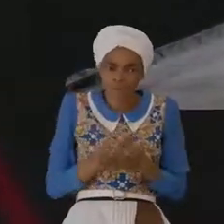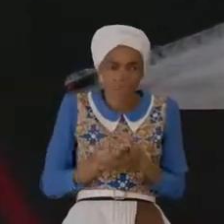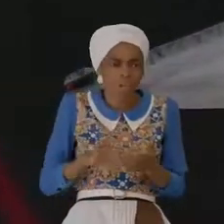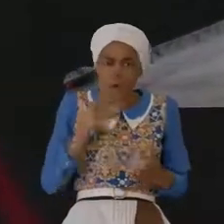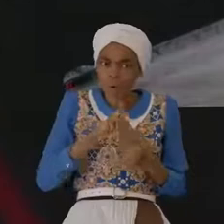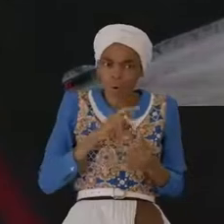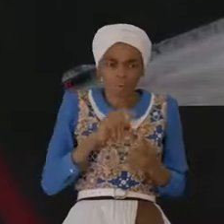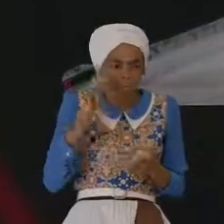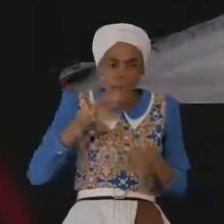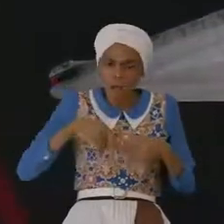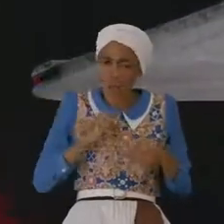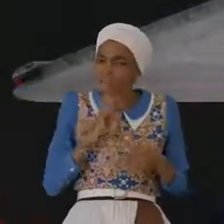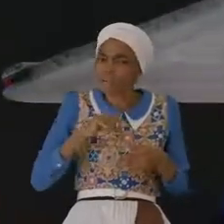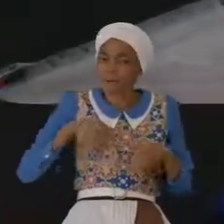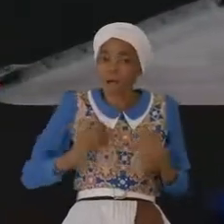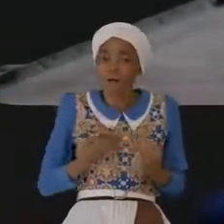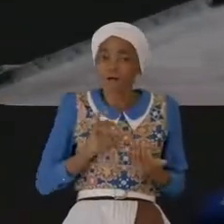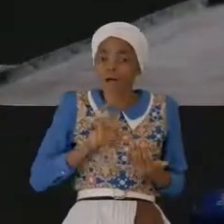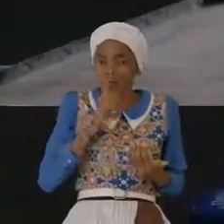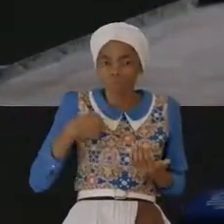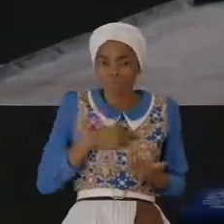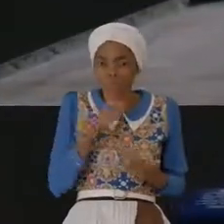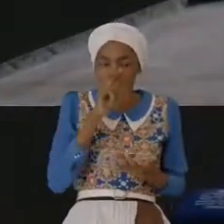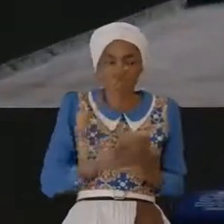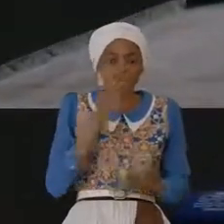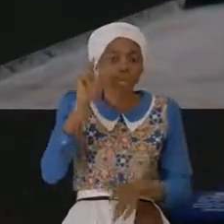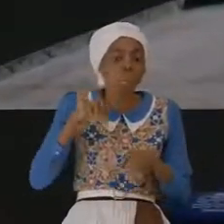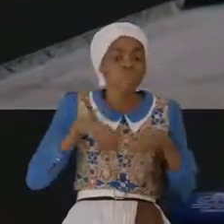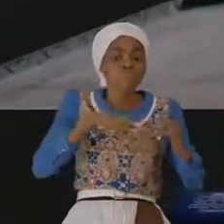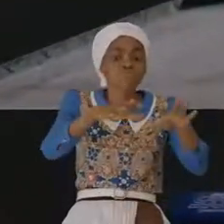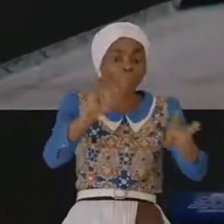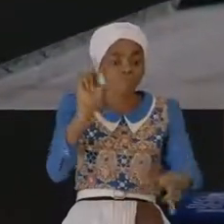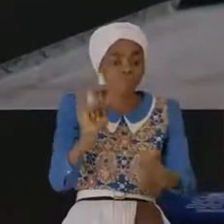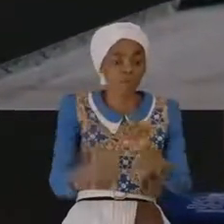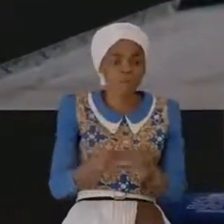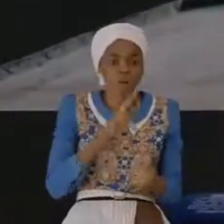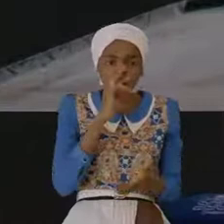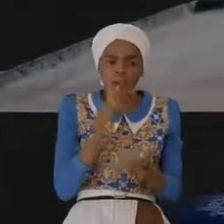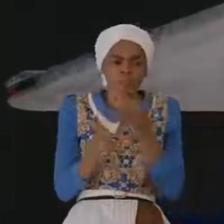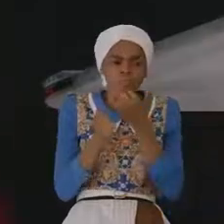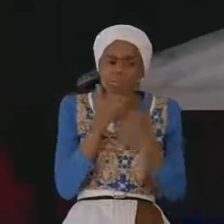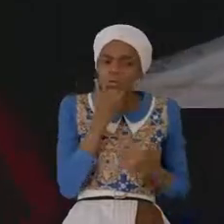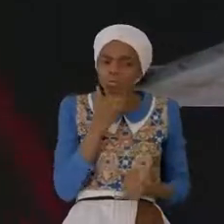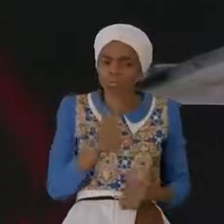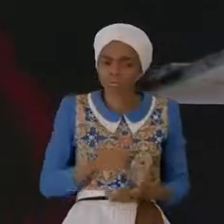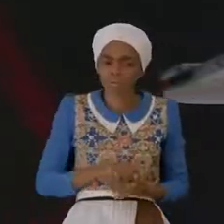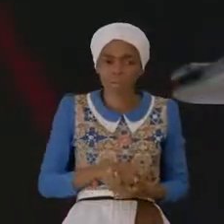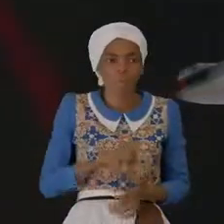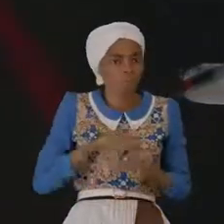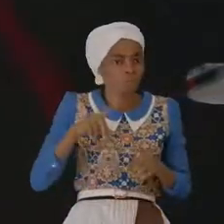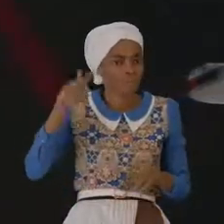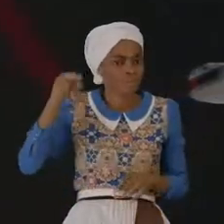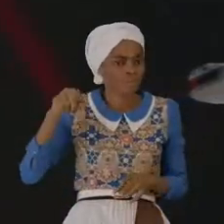majorité, ces millions, ces milliers-là, est-ce que c'est sûr que nous avons raison?